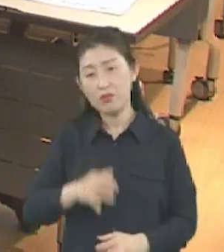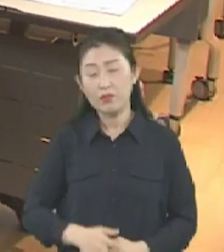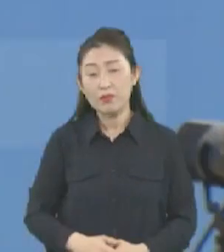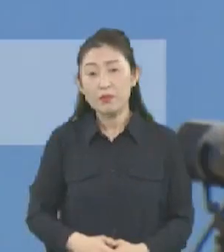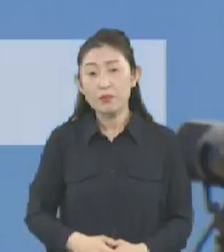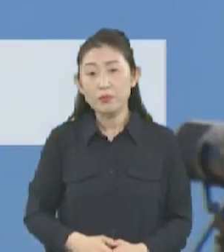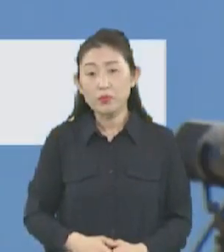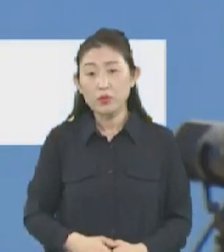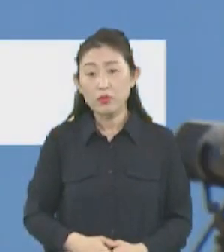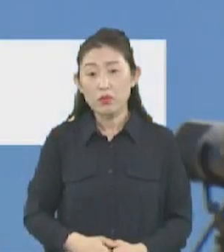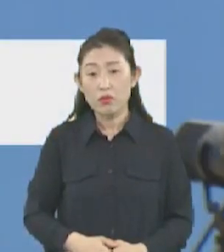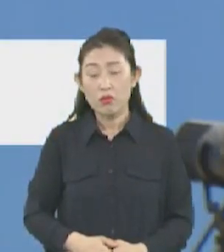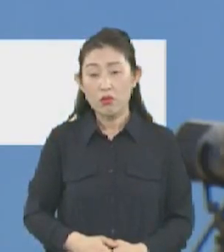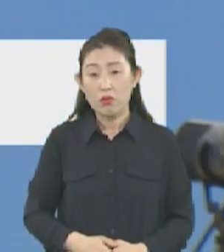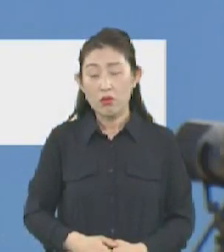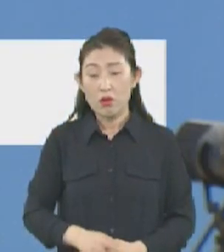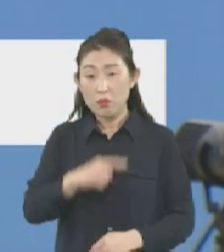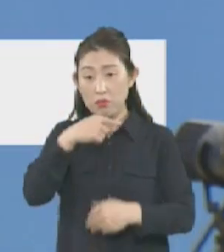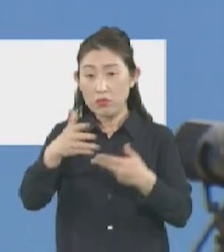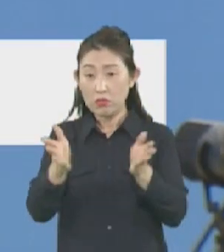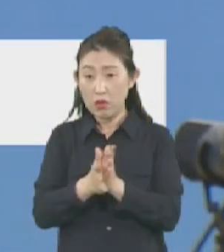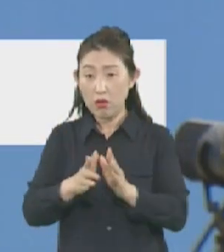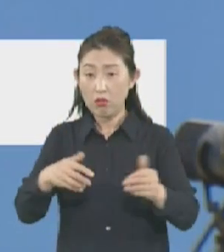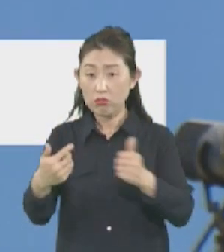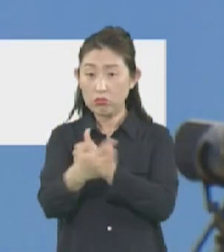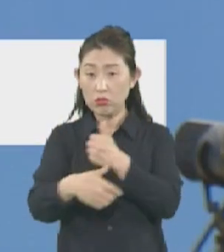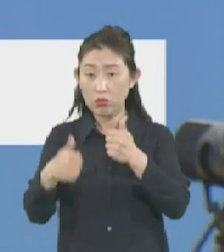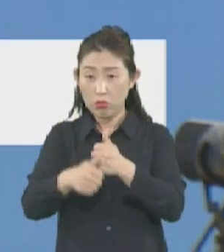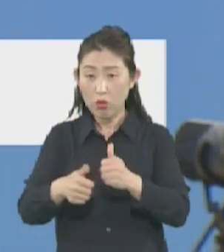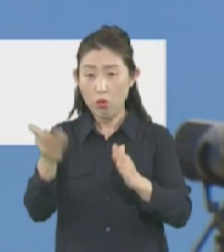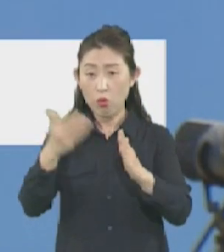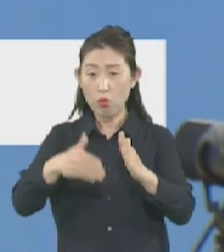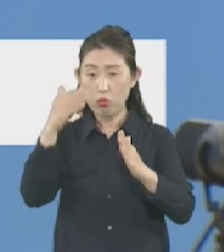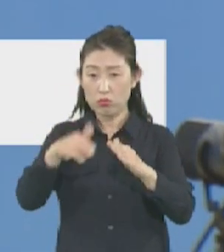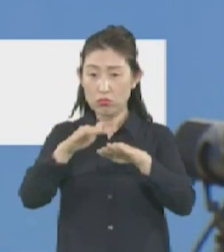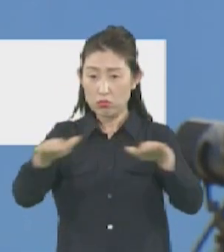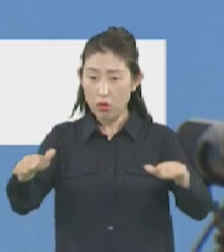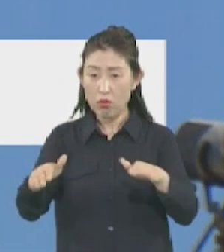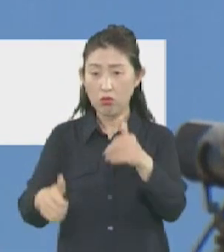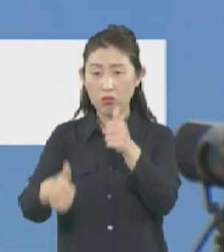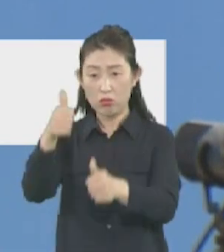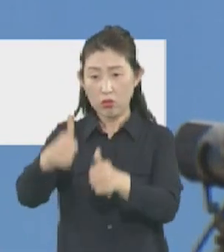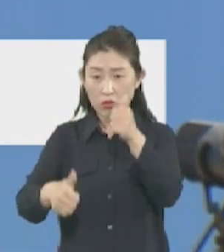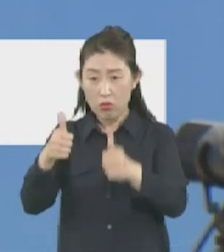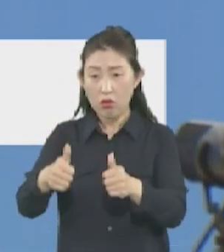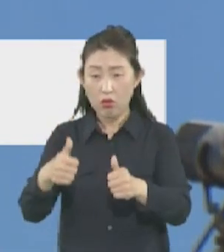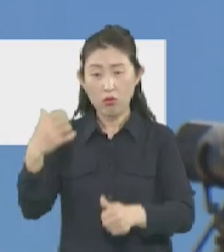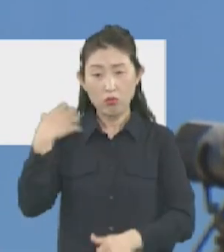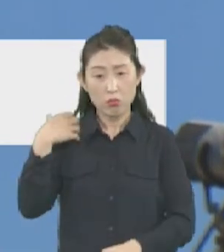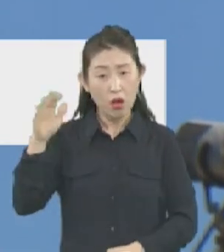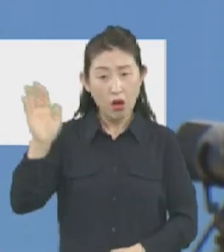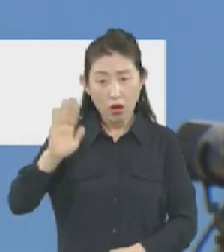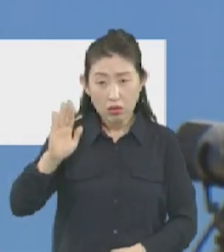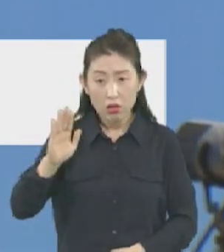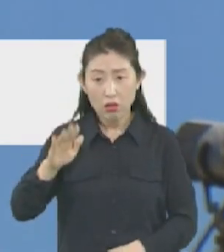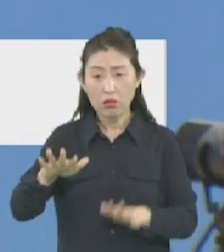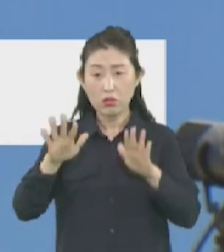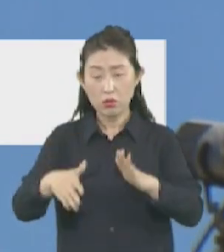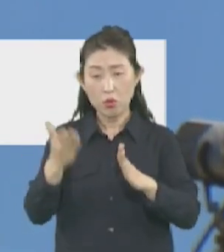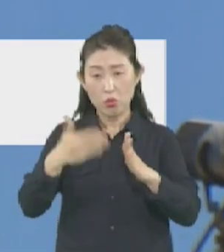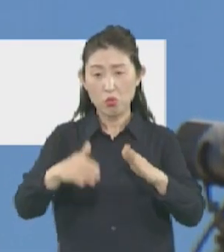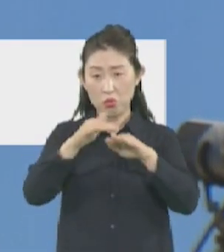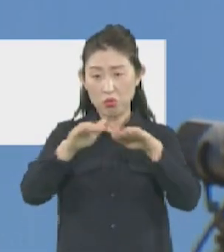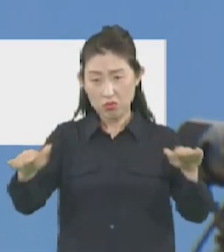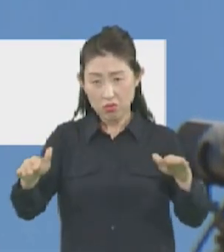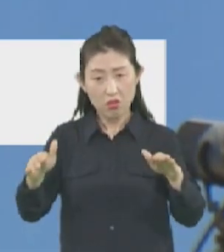지도부가 공정한 경선관리 의무를 버리고 막후에서 일방적으로 후보자를 결정하는 행위는 정의와 공정의